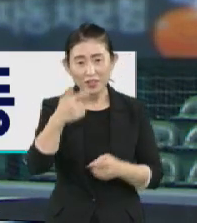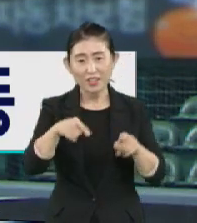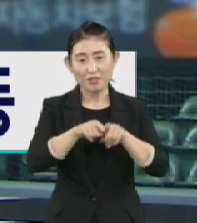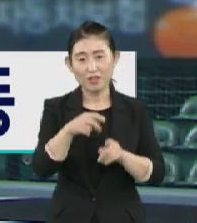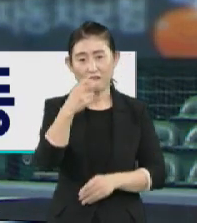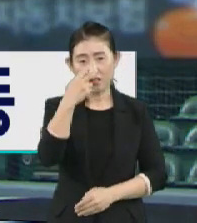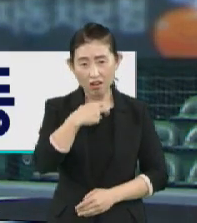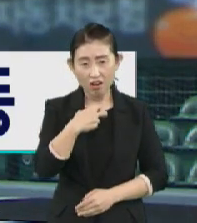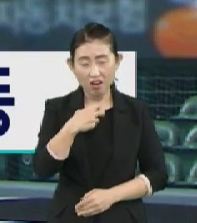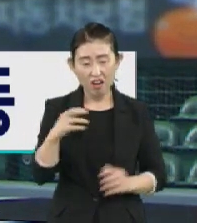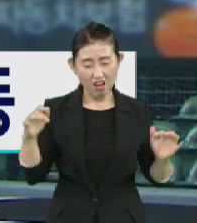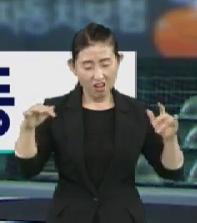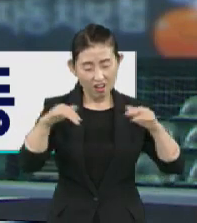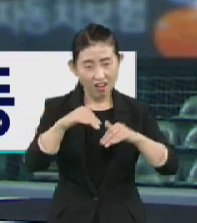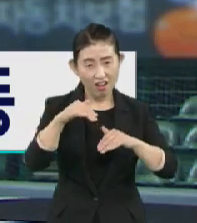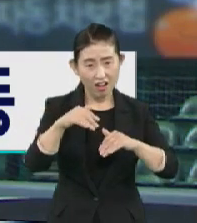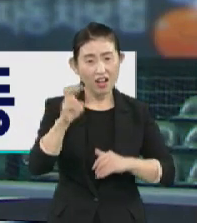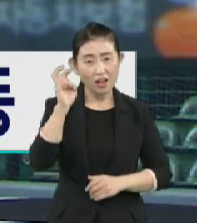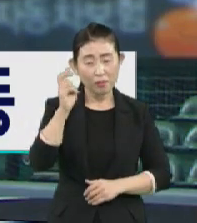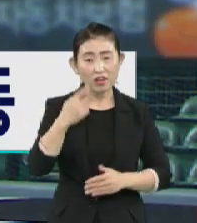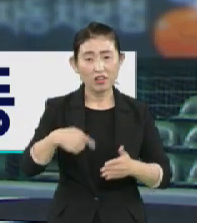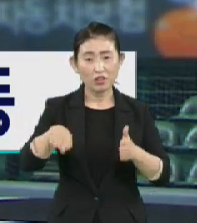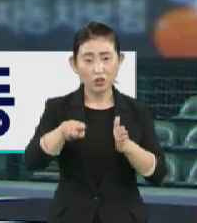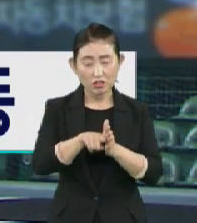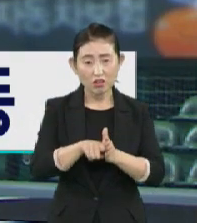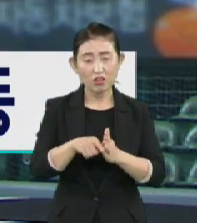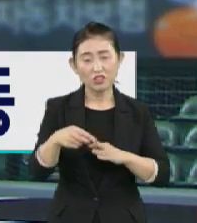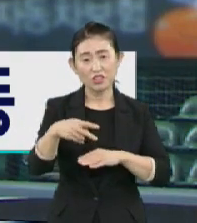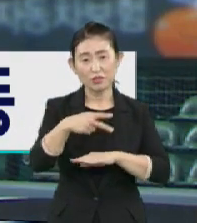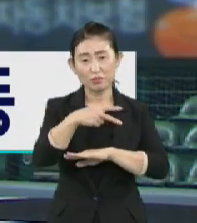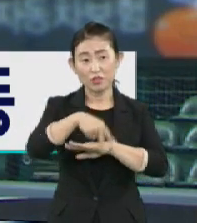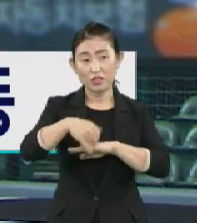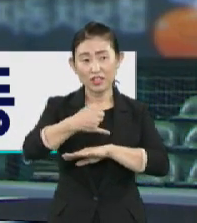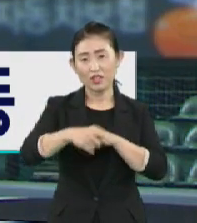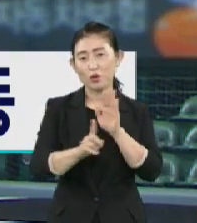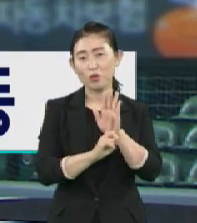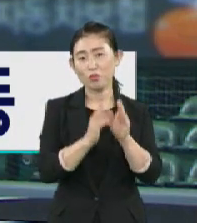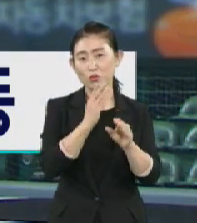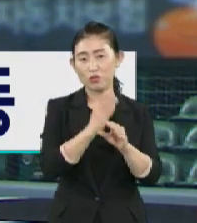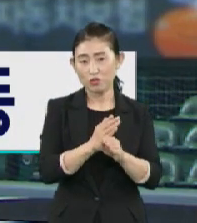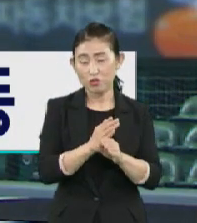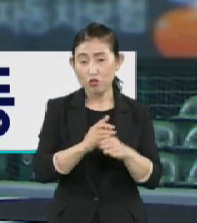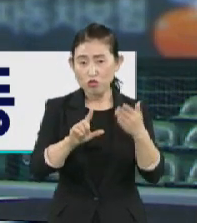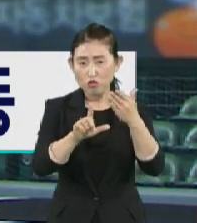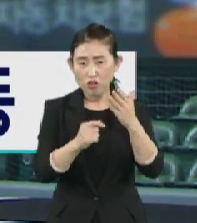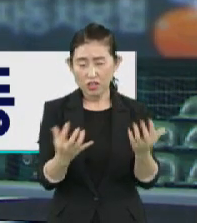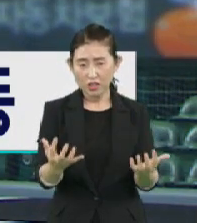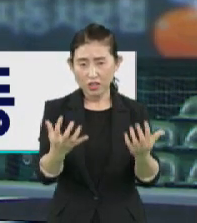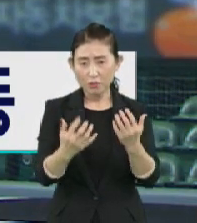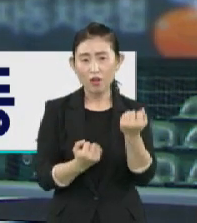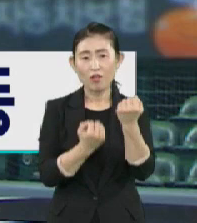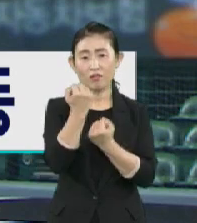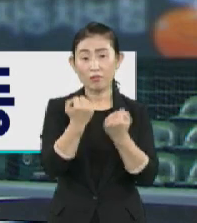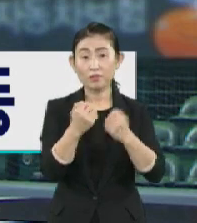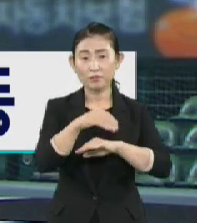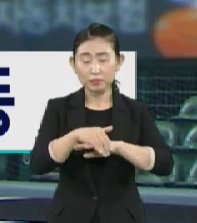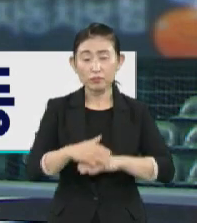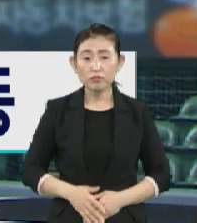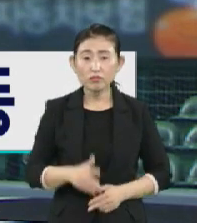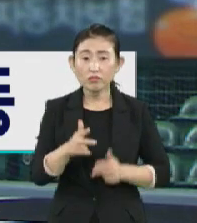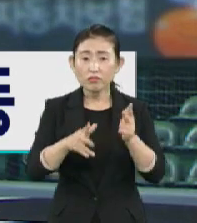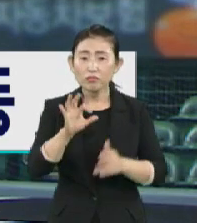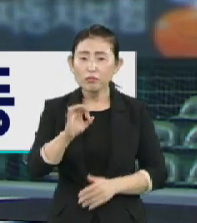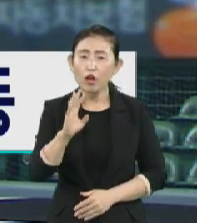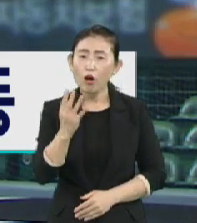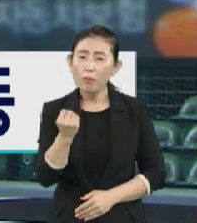어우러지는 지역의 새로운 랜드마크로 짓기 위해 설계 공모가 시작된 가운데 다음 달엔 현장 설명회가 열릴 예정인데요.